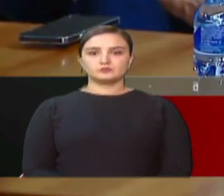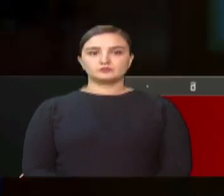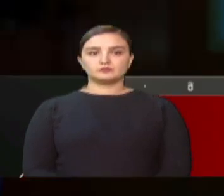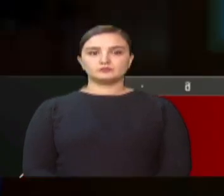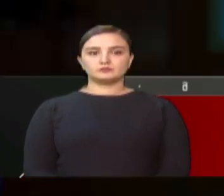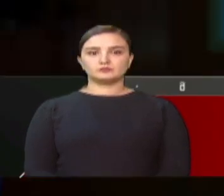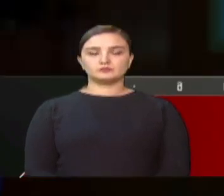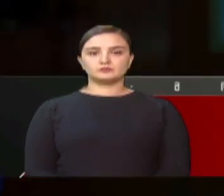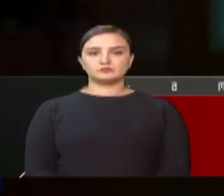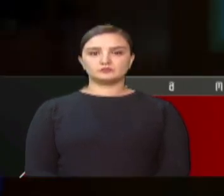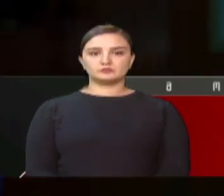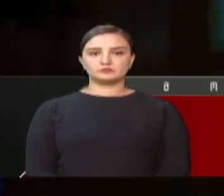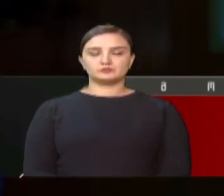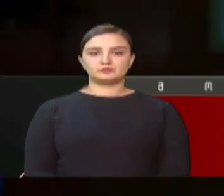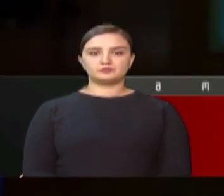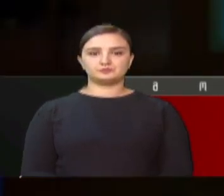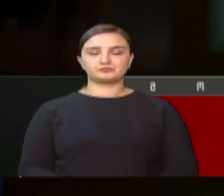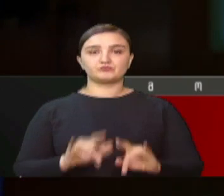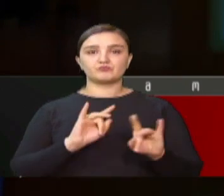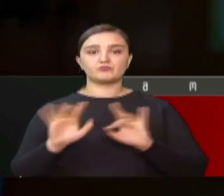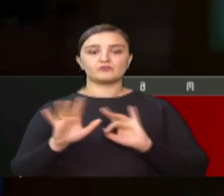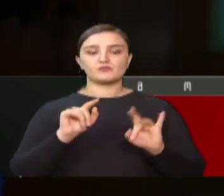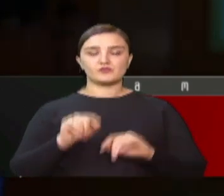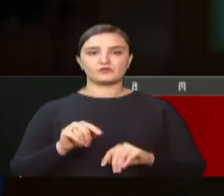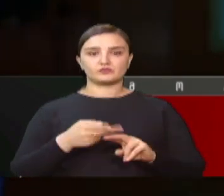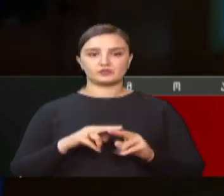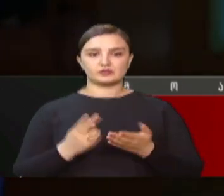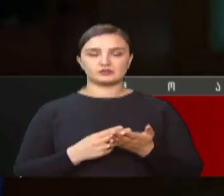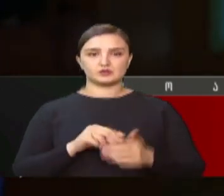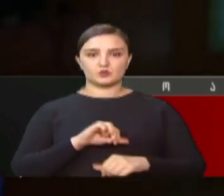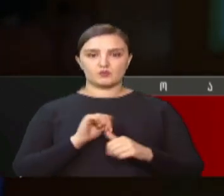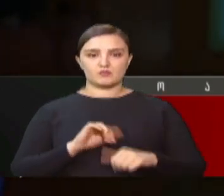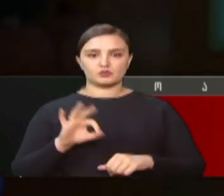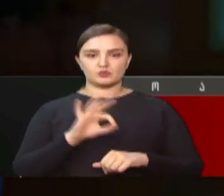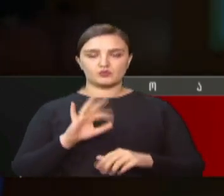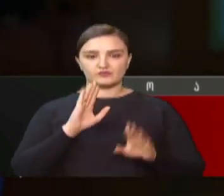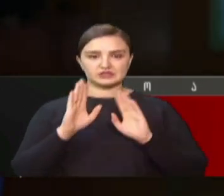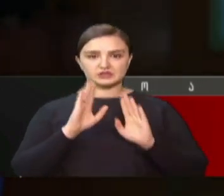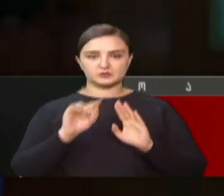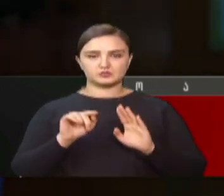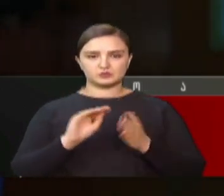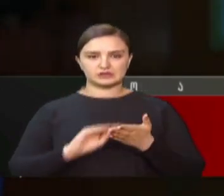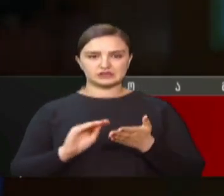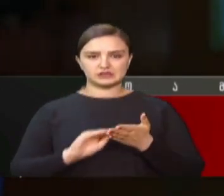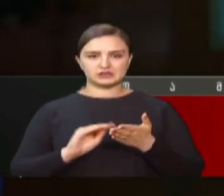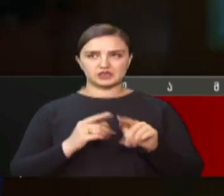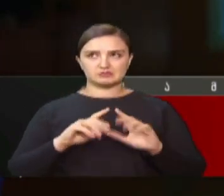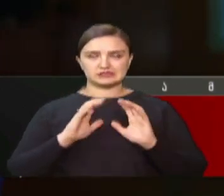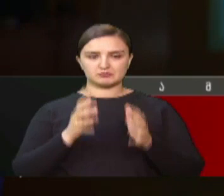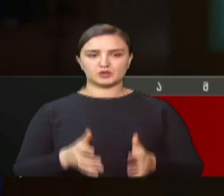იქნება პრეზენტაცია რომანის, ალბათ პირველი ფეისბუქ რომანის, რომელიც დაიწერა ამ